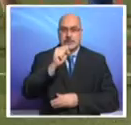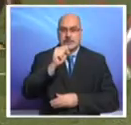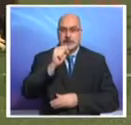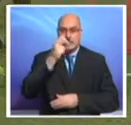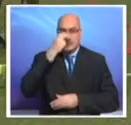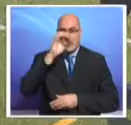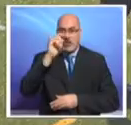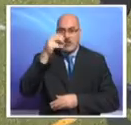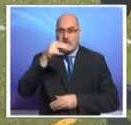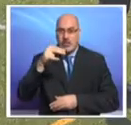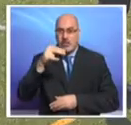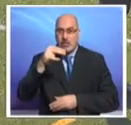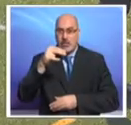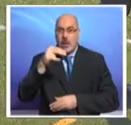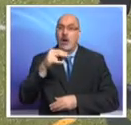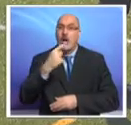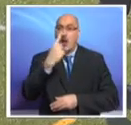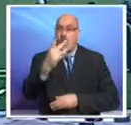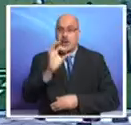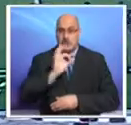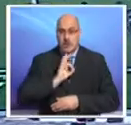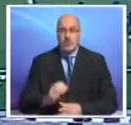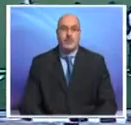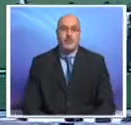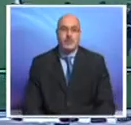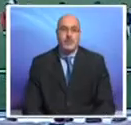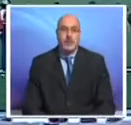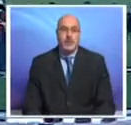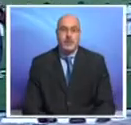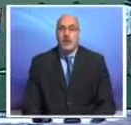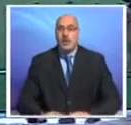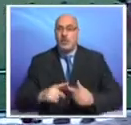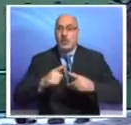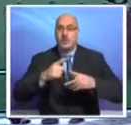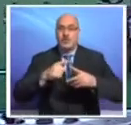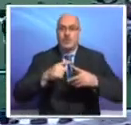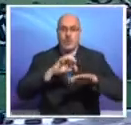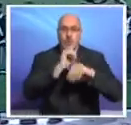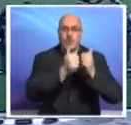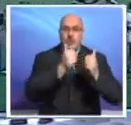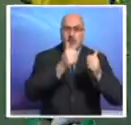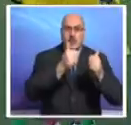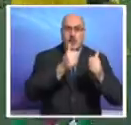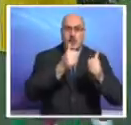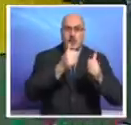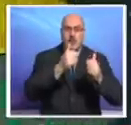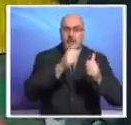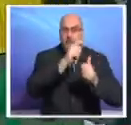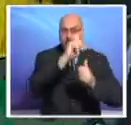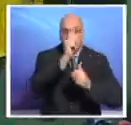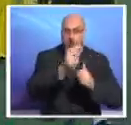الغاني بنتيجة هدف دون رد. ولحساب ذهاب الدور السادس عشر لكأس الكونفدرالية الإفريقية لكرة